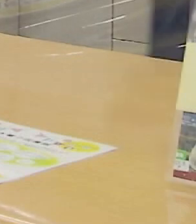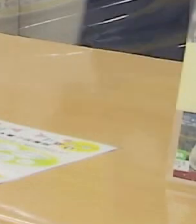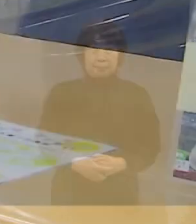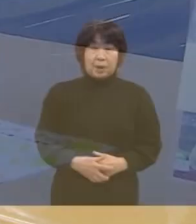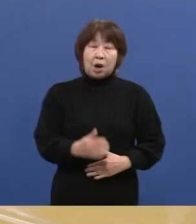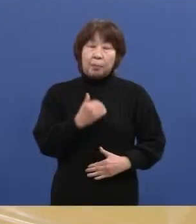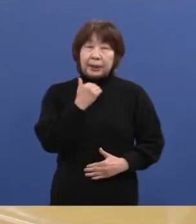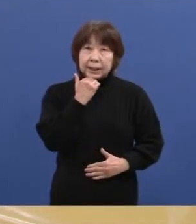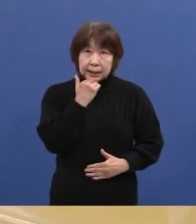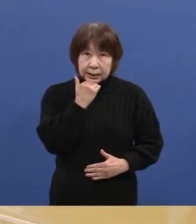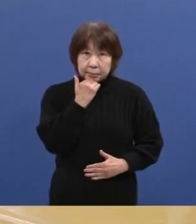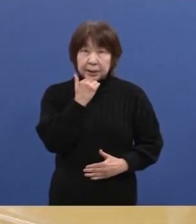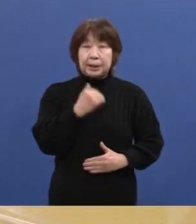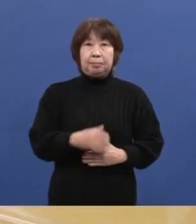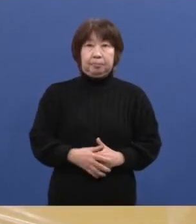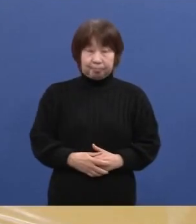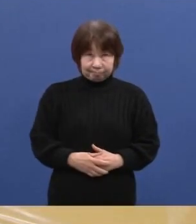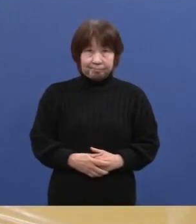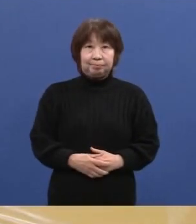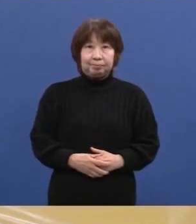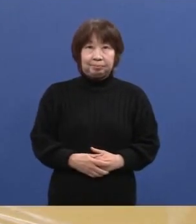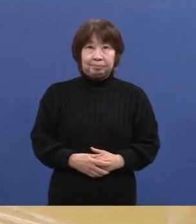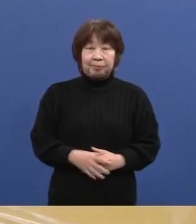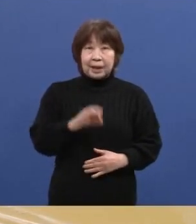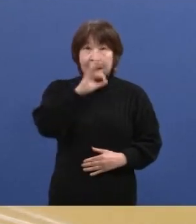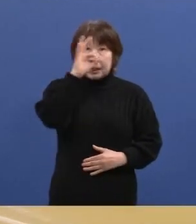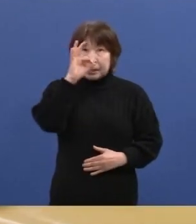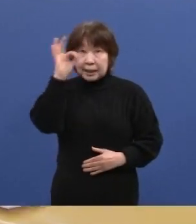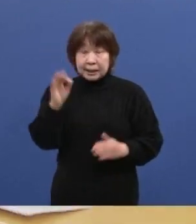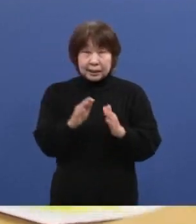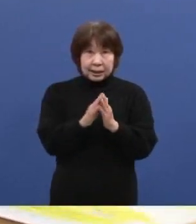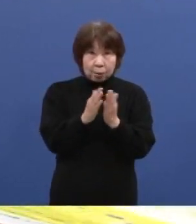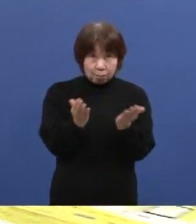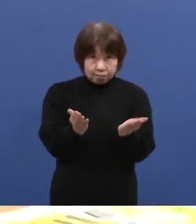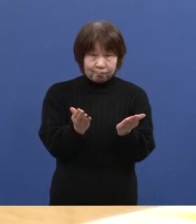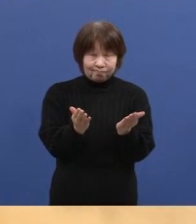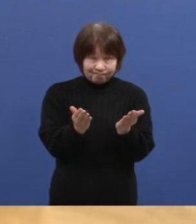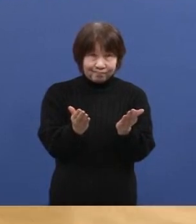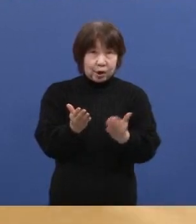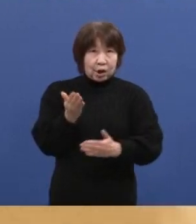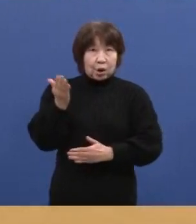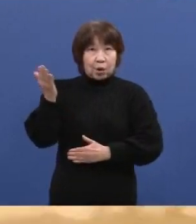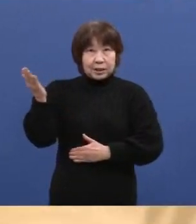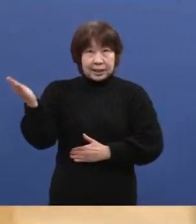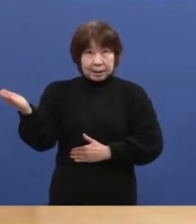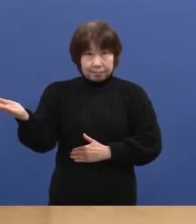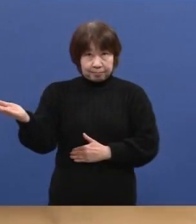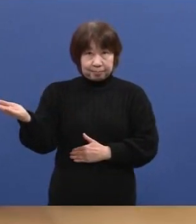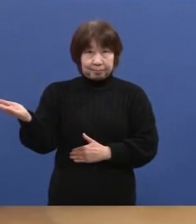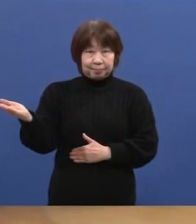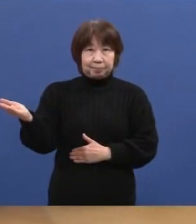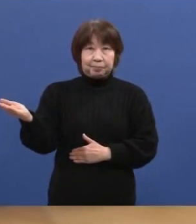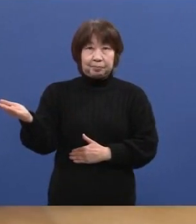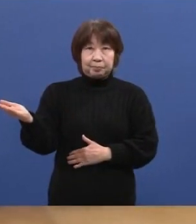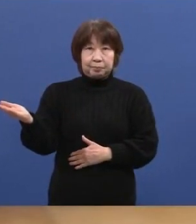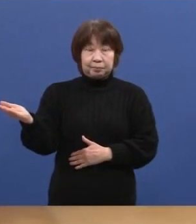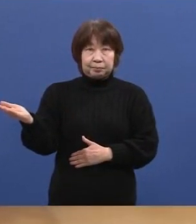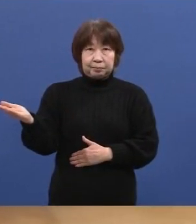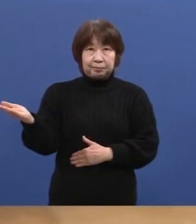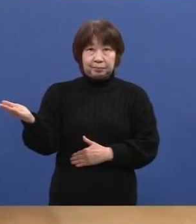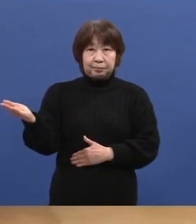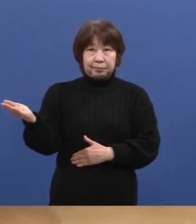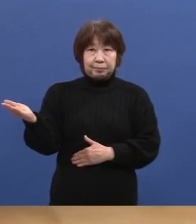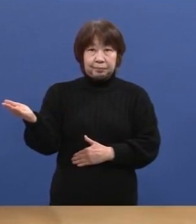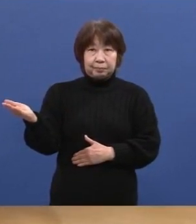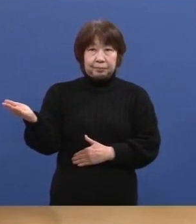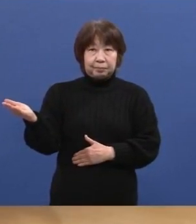お待たせいたしました。川岸さん、探されていた本は新潮社から出ている小川陽子さんの博士の愛した数式では